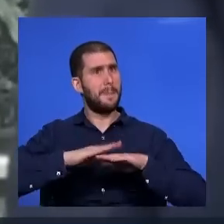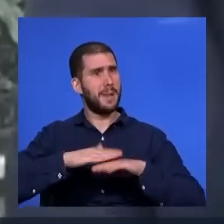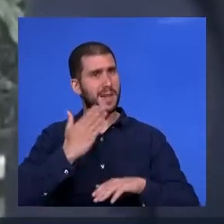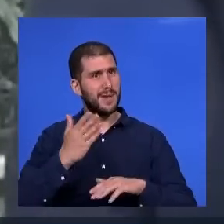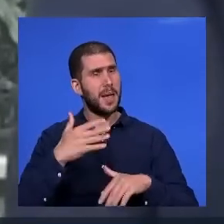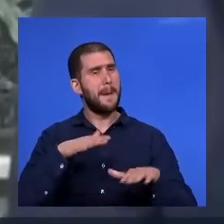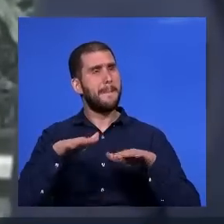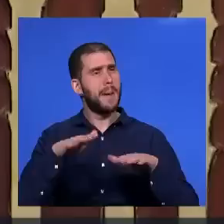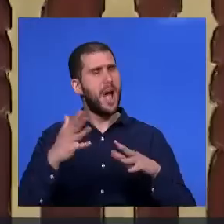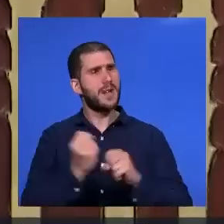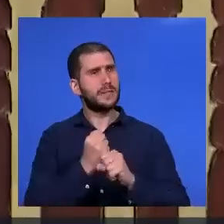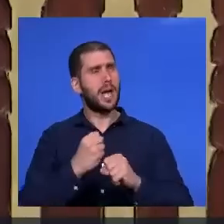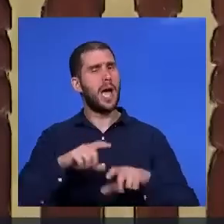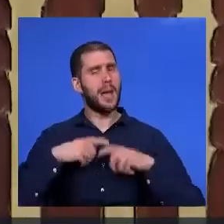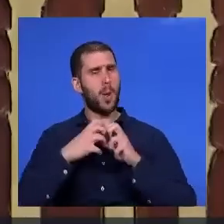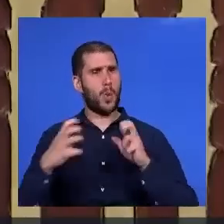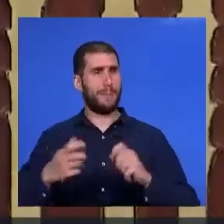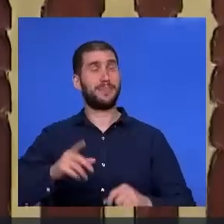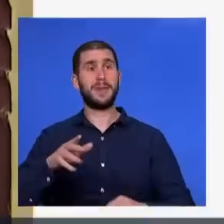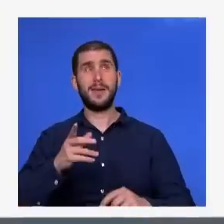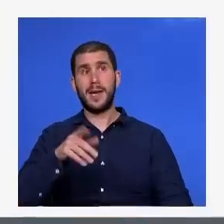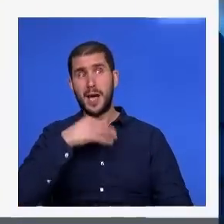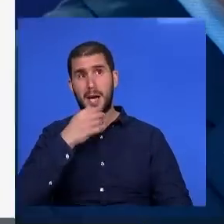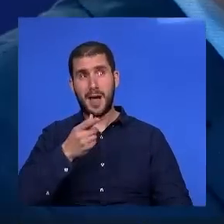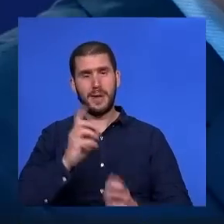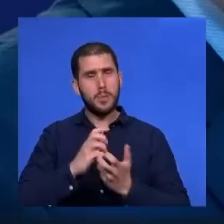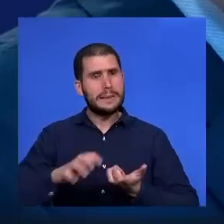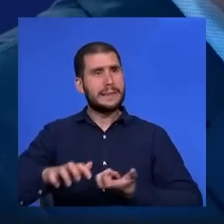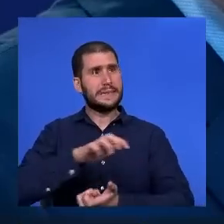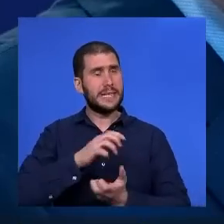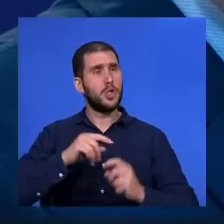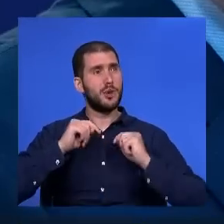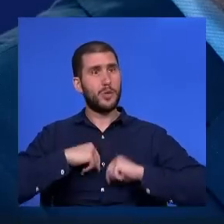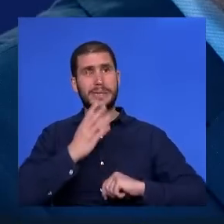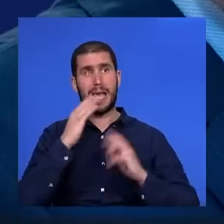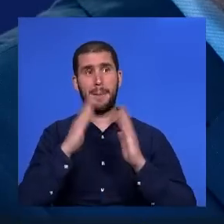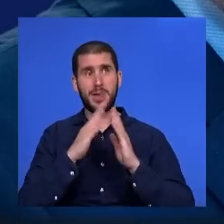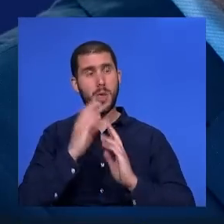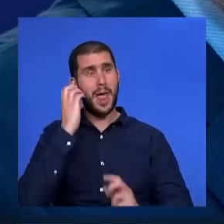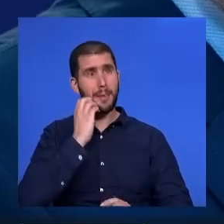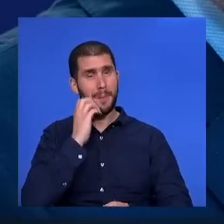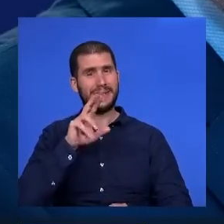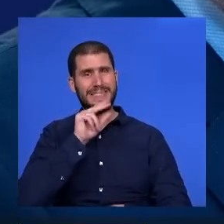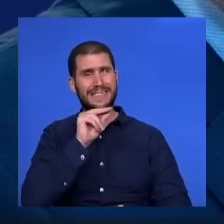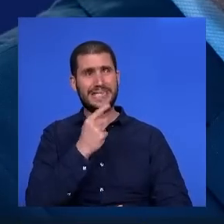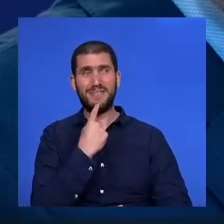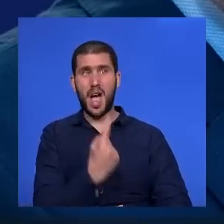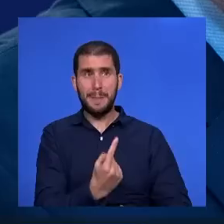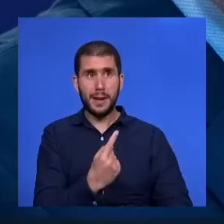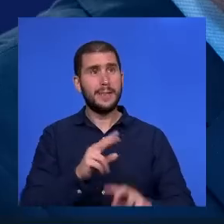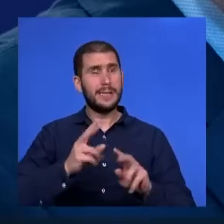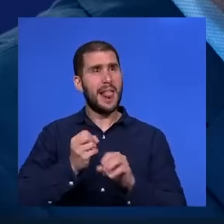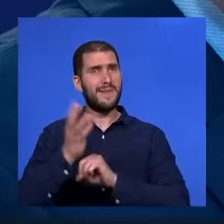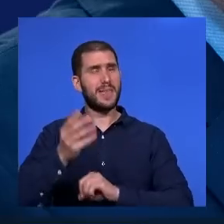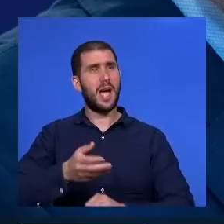ברכה והצלחה, איכות עמים ושנים. דבריו של הרב יוסף עורר רוסי הערה, יושב ראש ישראל ביתנו אביגדור ליברמן צייץ בטוויטר, יש לפטר את